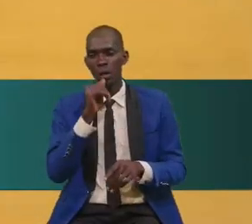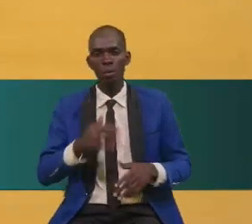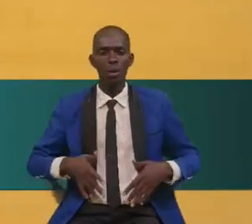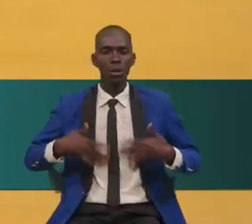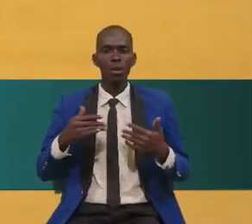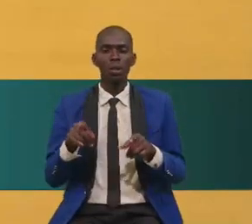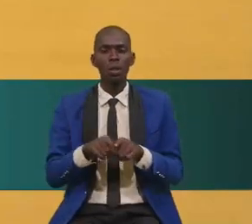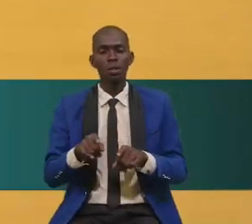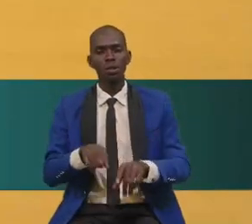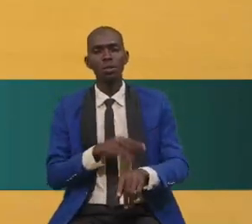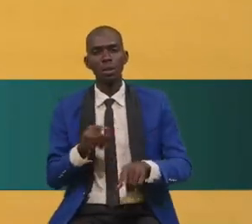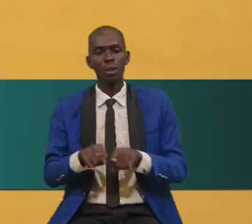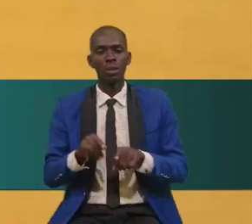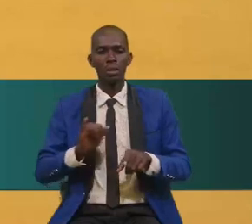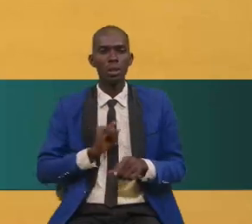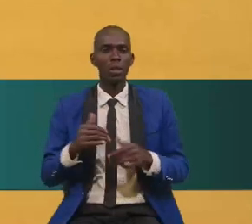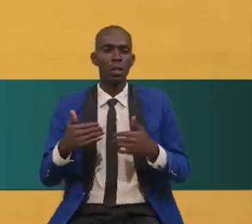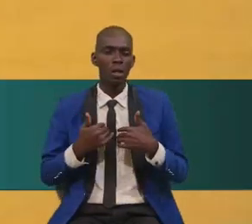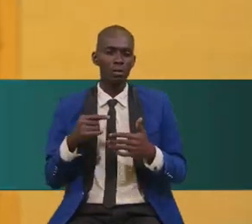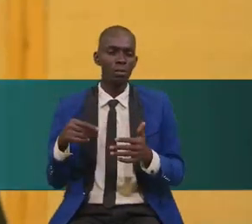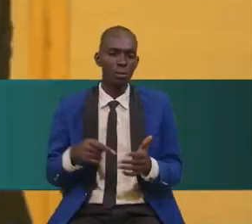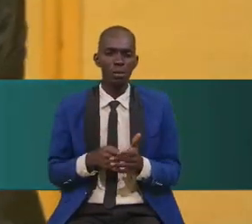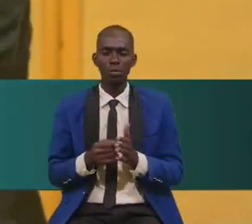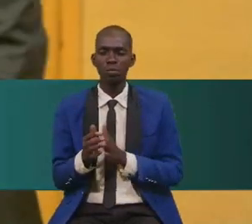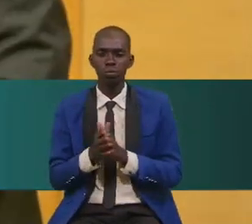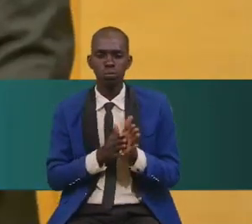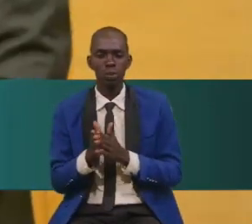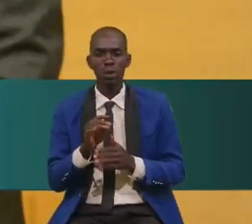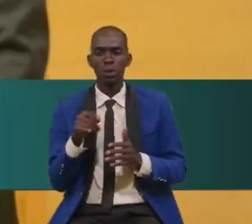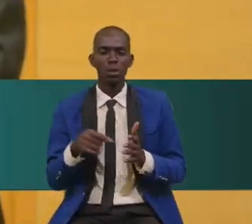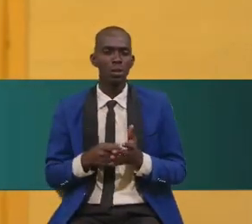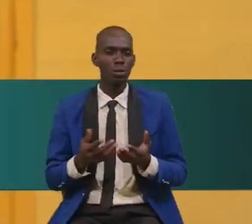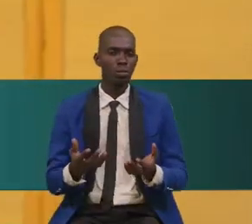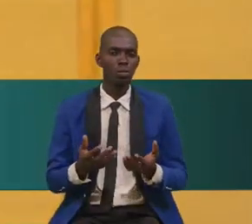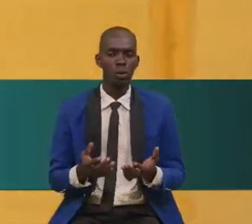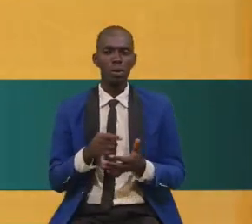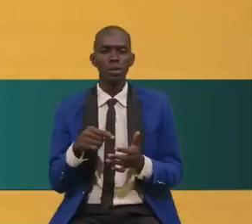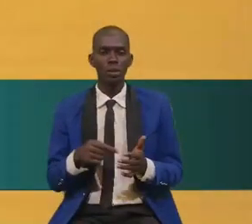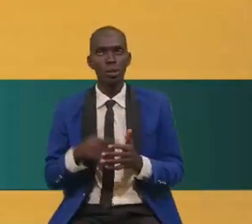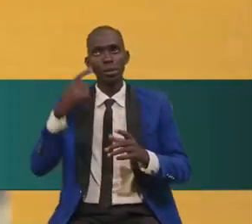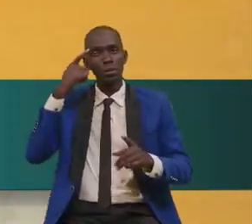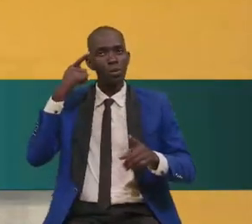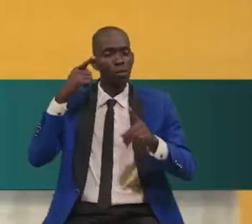aussi longtemps que j'ai cette passion, cette puissance, cette attitude